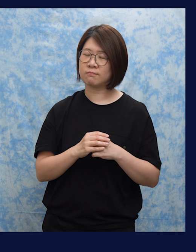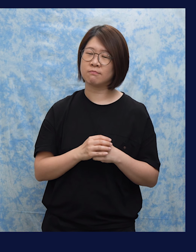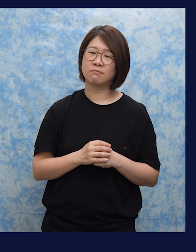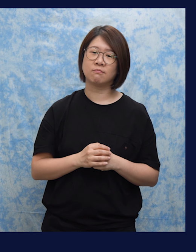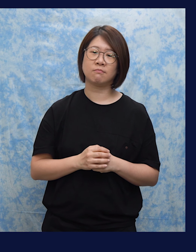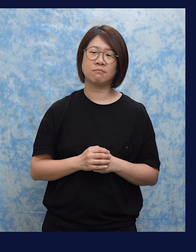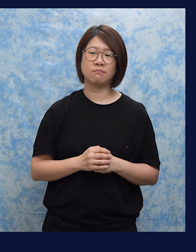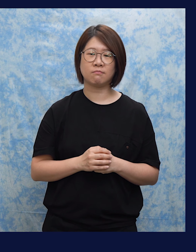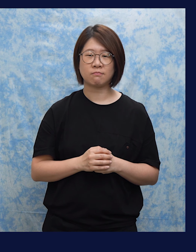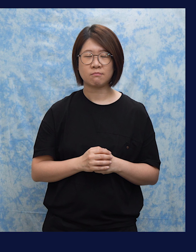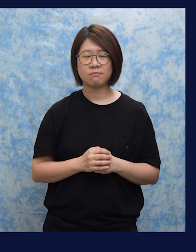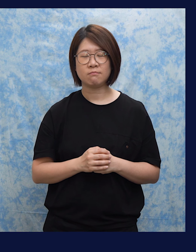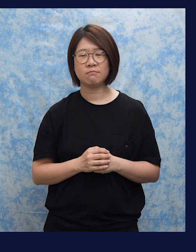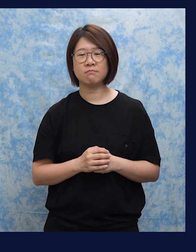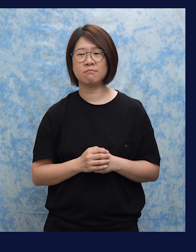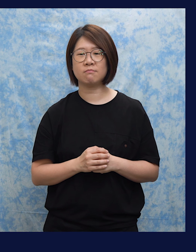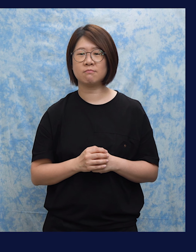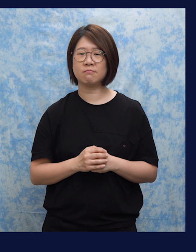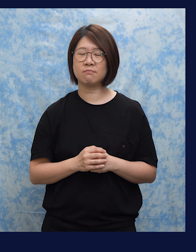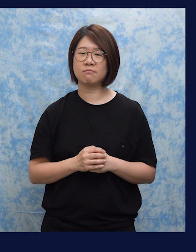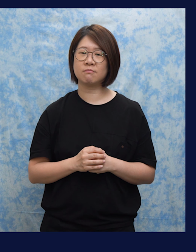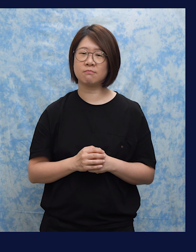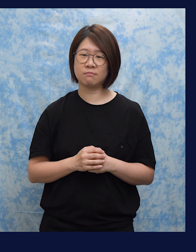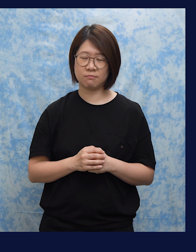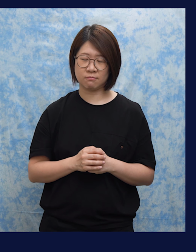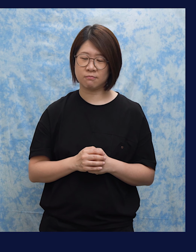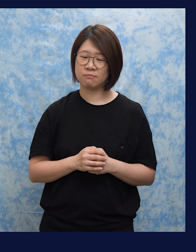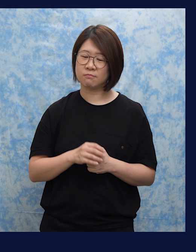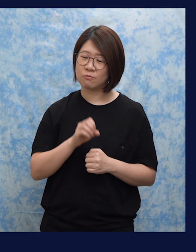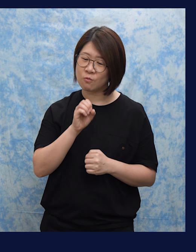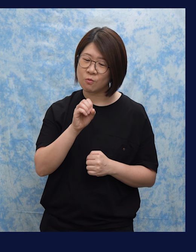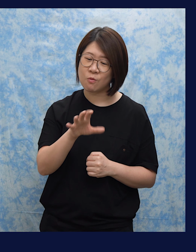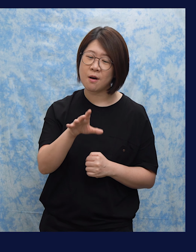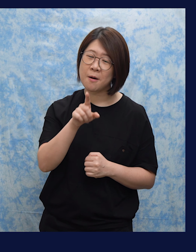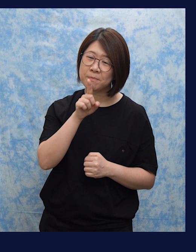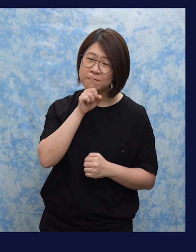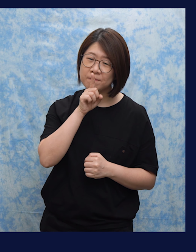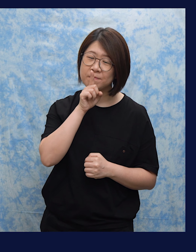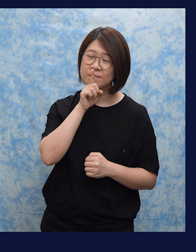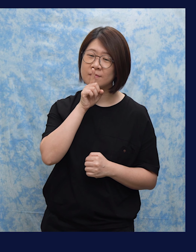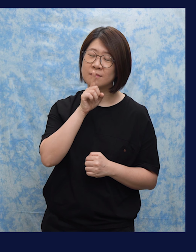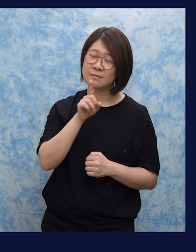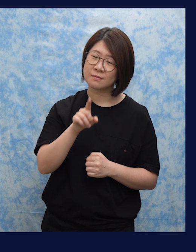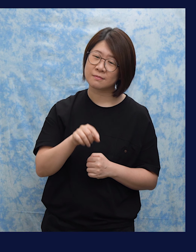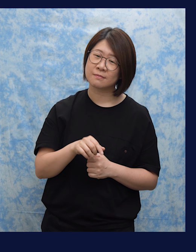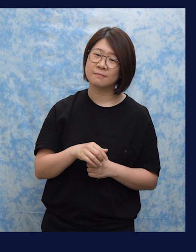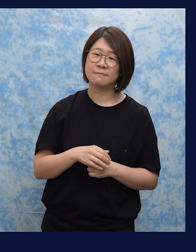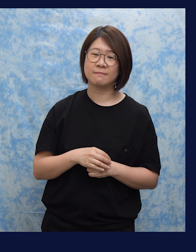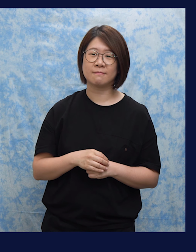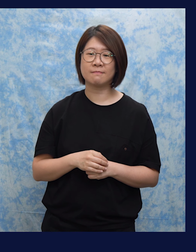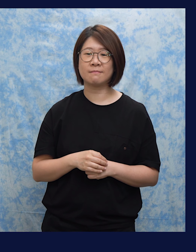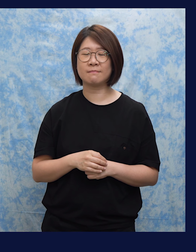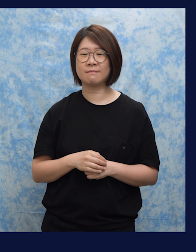Jünger dabei stehen, den er lieb hatte, spricht er